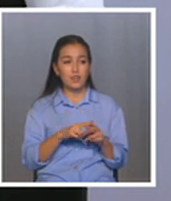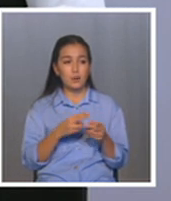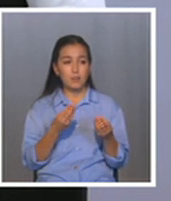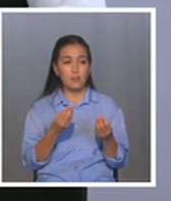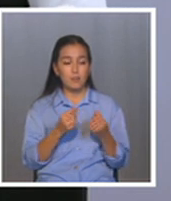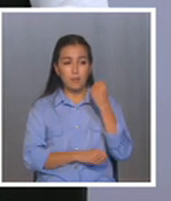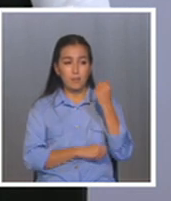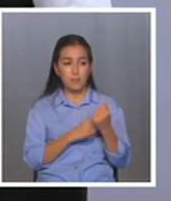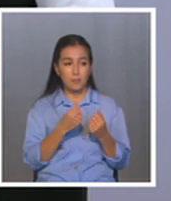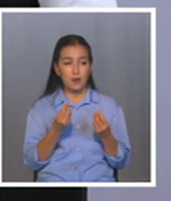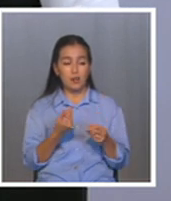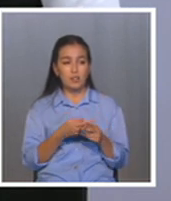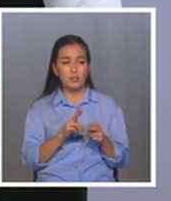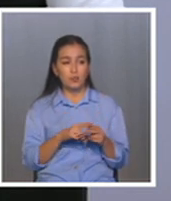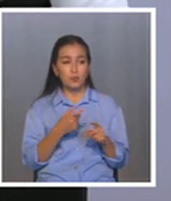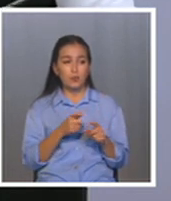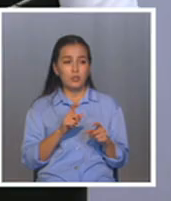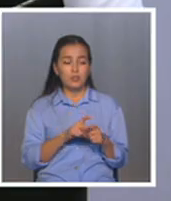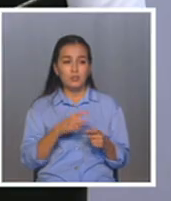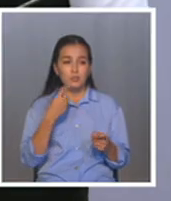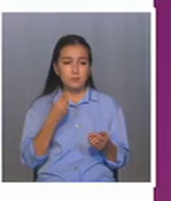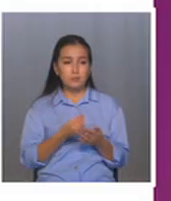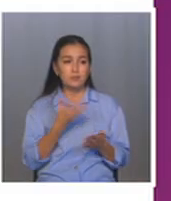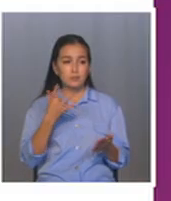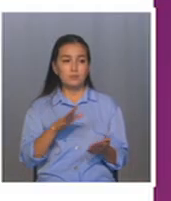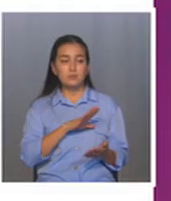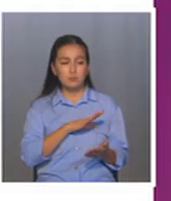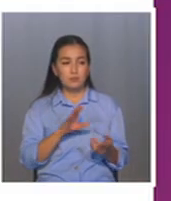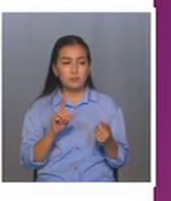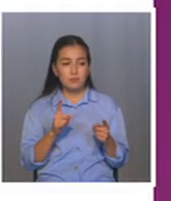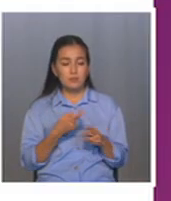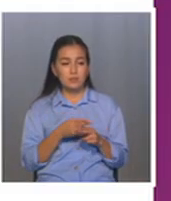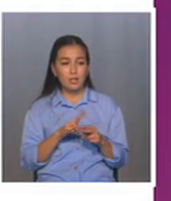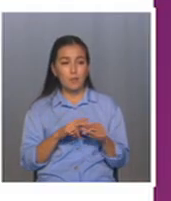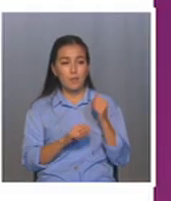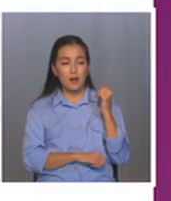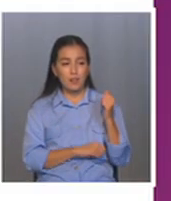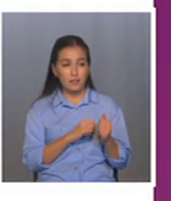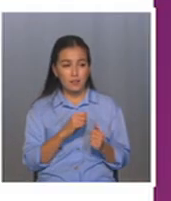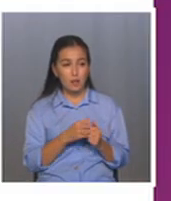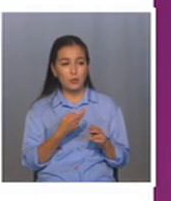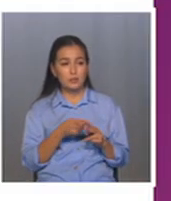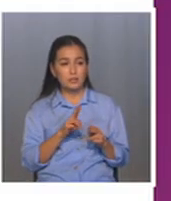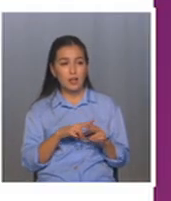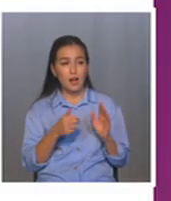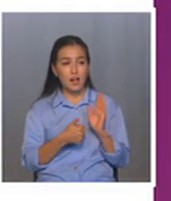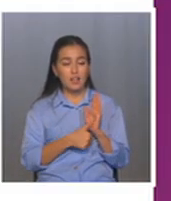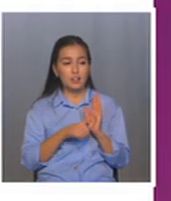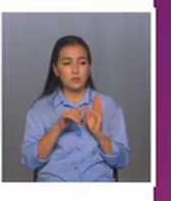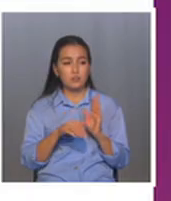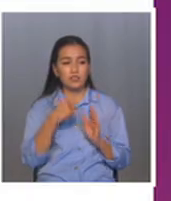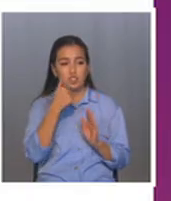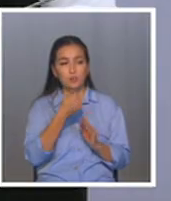матасы сонша өте бағалы болды? Жібек матасы осыдан 6000 жыл